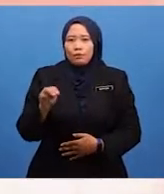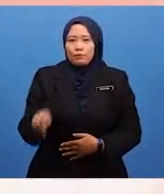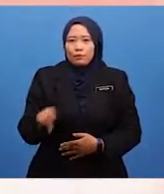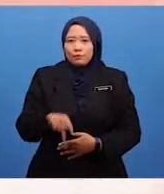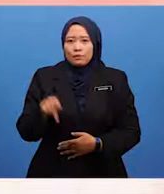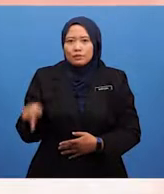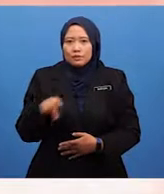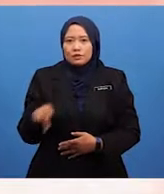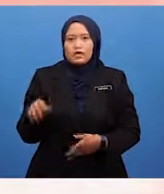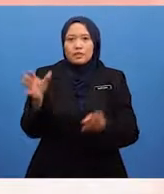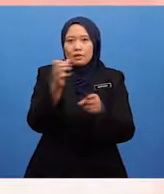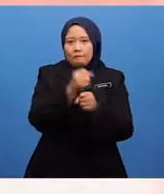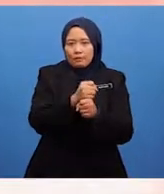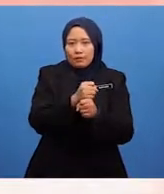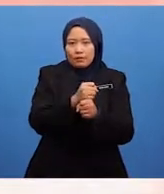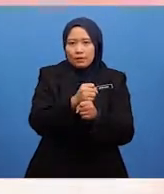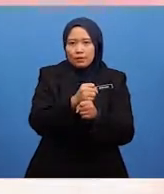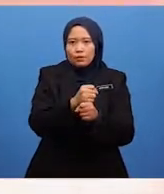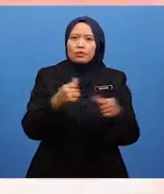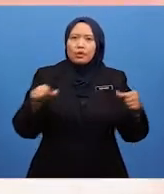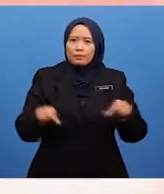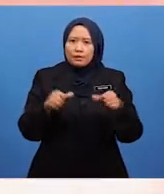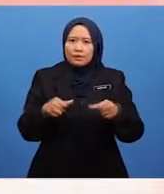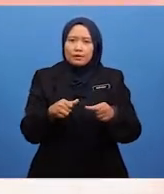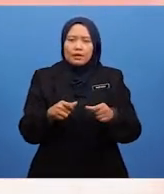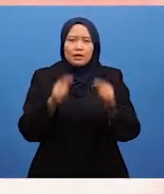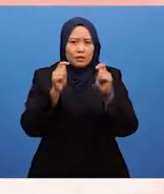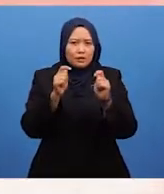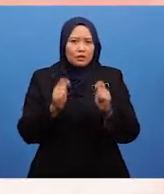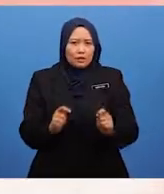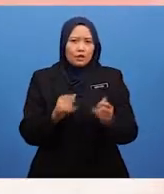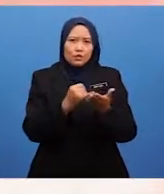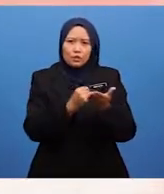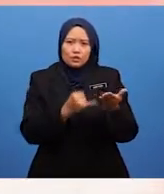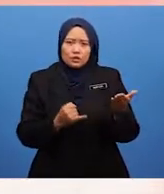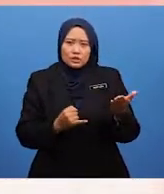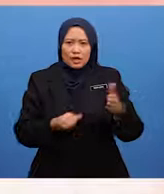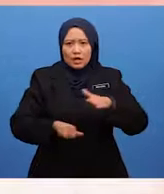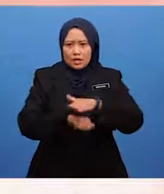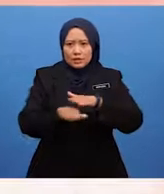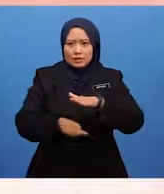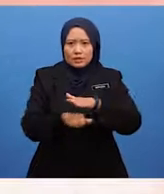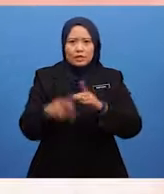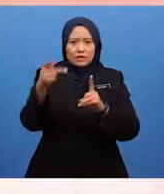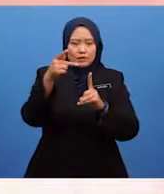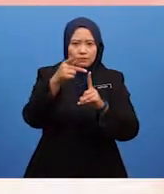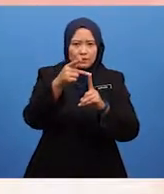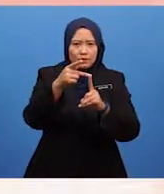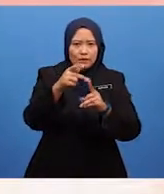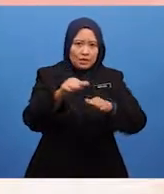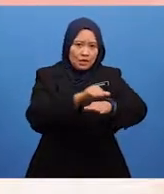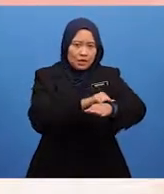yang pertama mengaplikasikan teknik lukisan berasaskan kepada